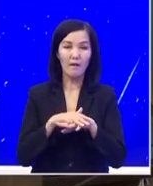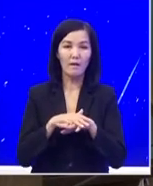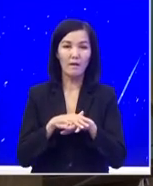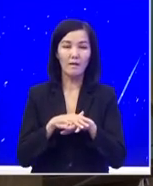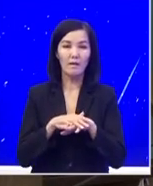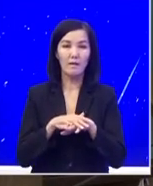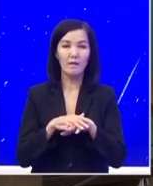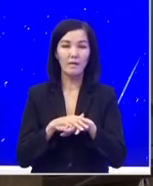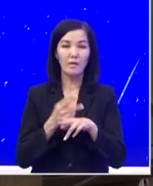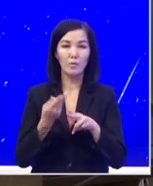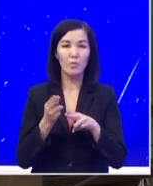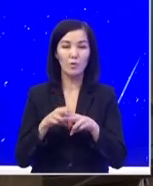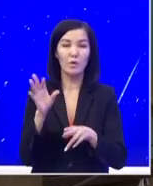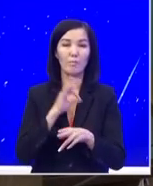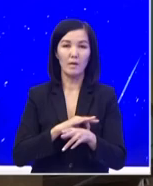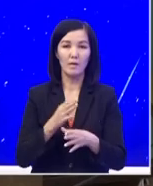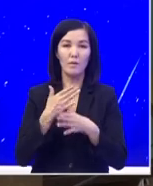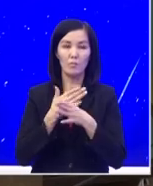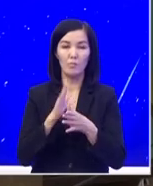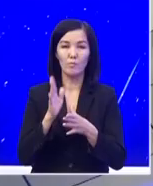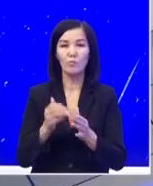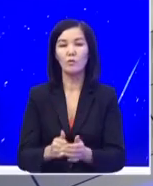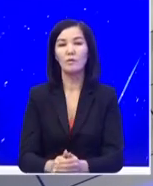халық қалтасына әжептәуір көмек деп ойлаймын.